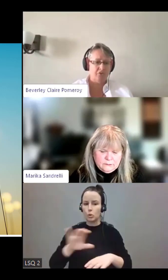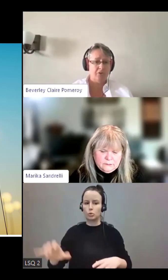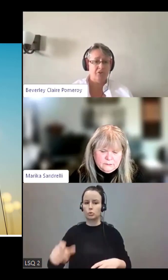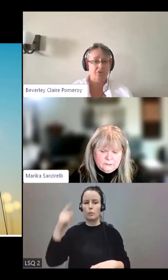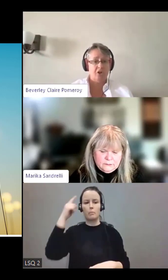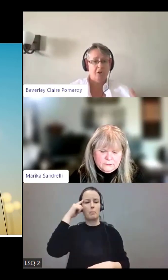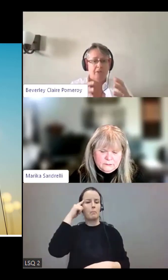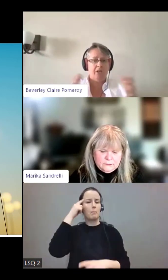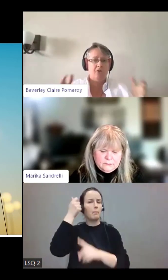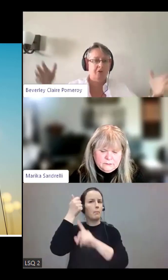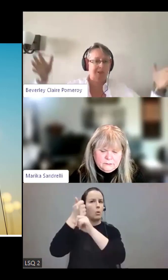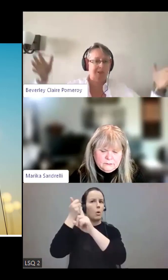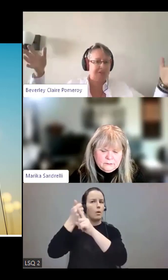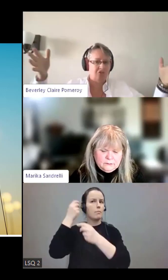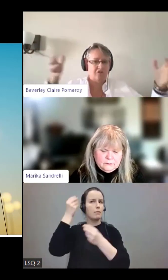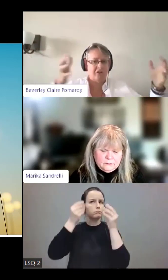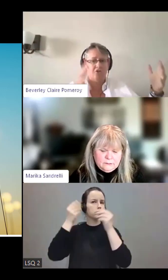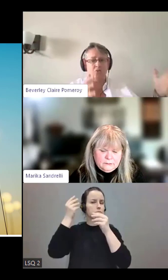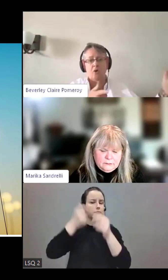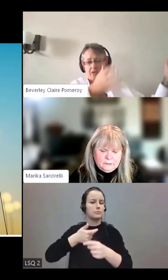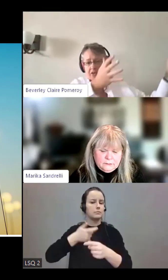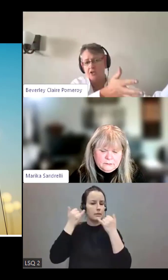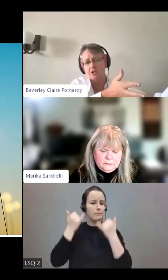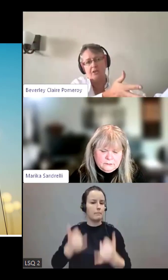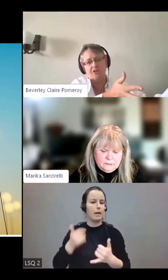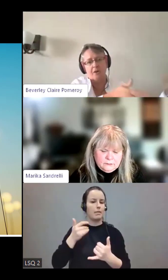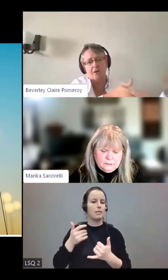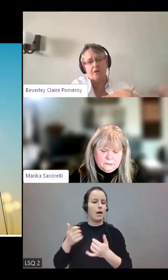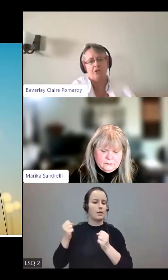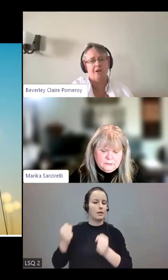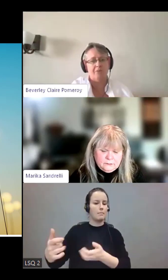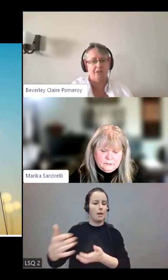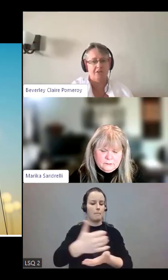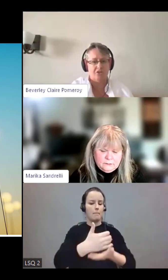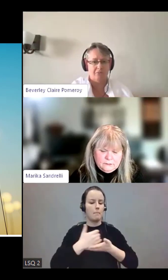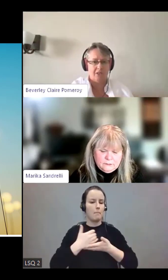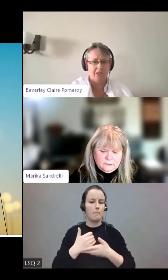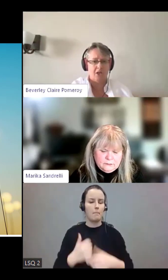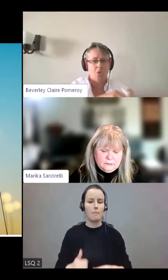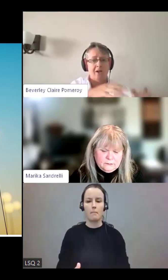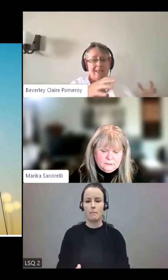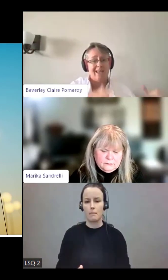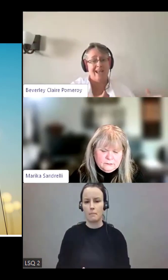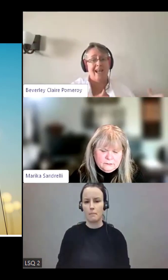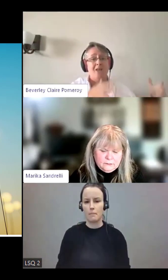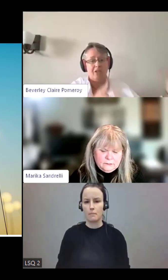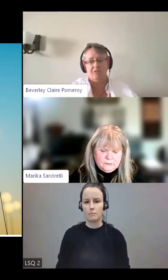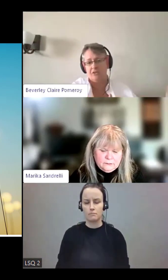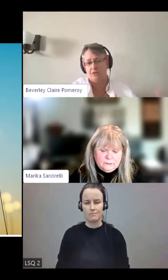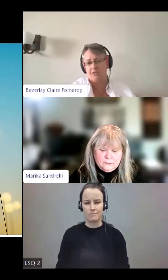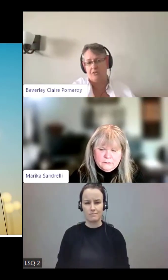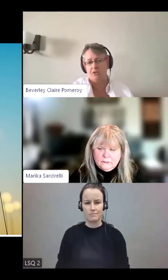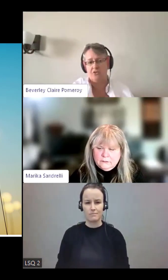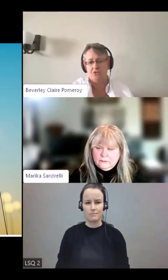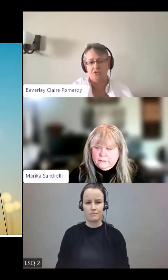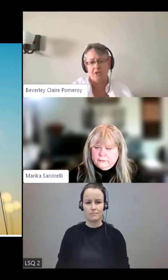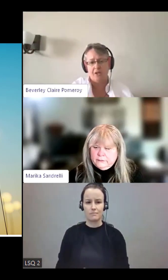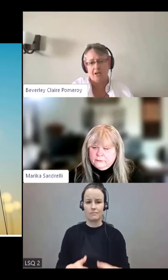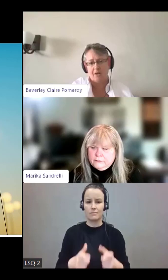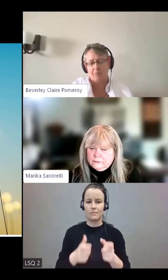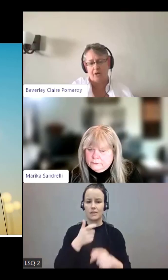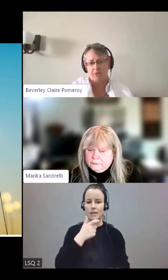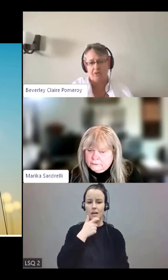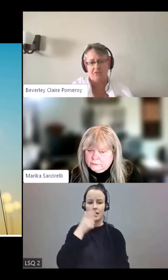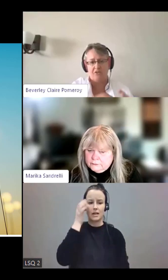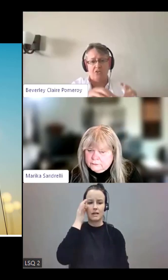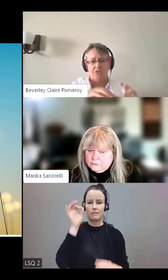voici donc les limitations. Voici ce que vous allez à quoi vous attendre lors d'une rencontre. Qu'est-ce qu'on peut influencer dans la recherche? Donc,